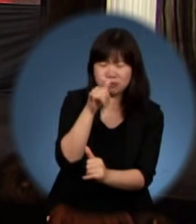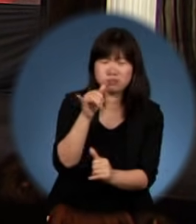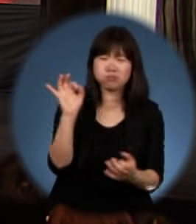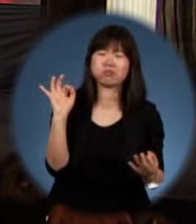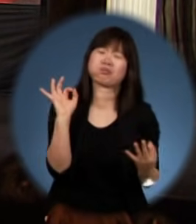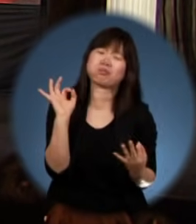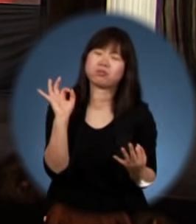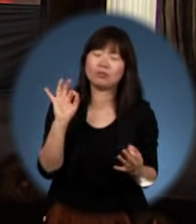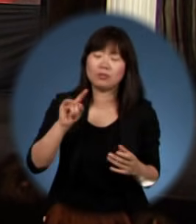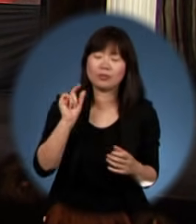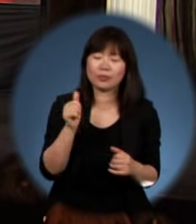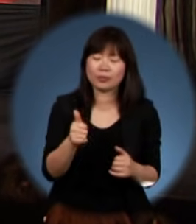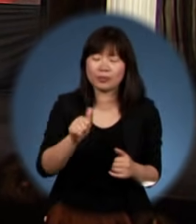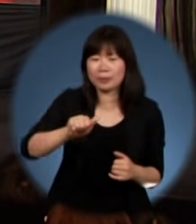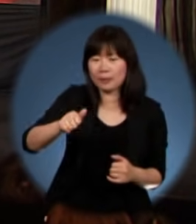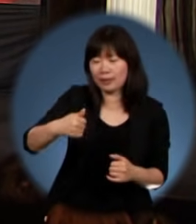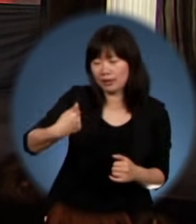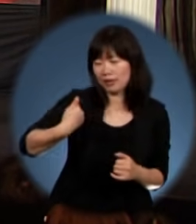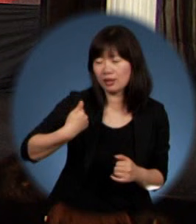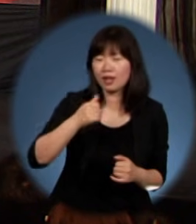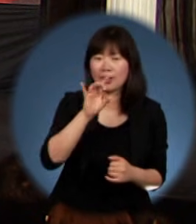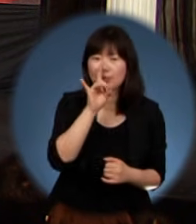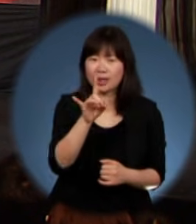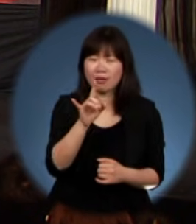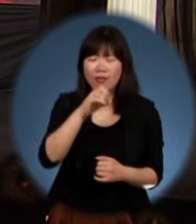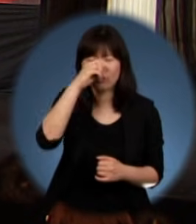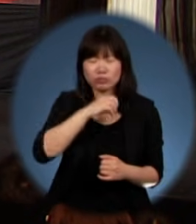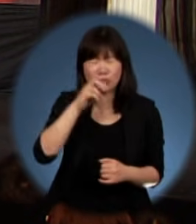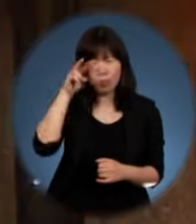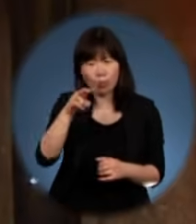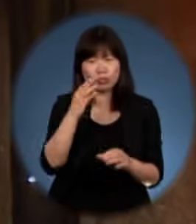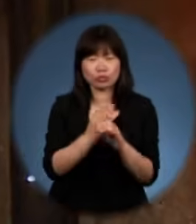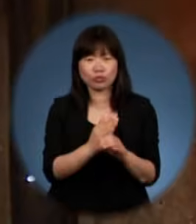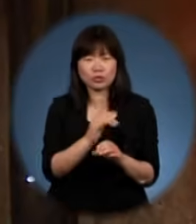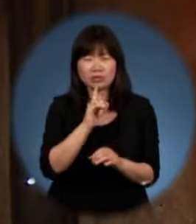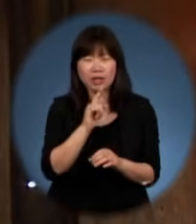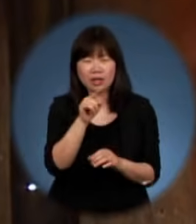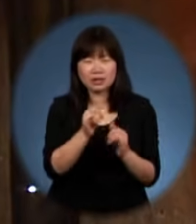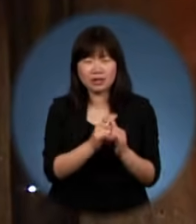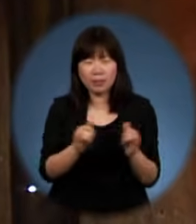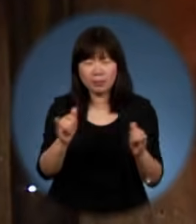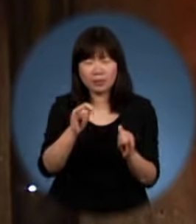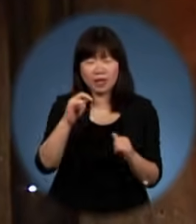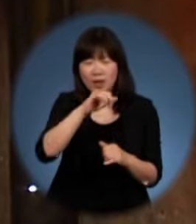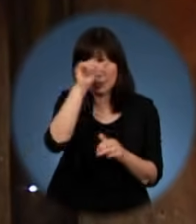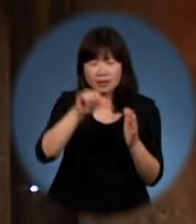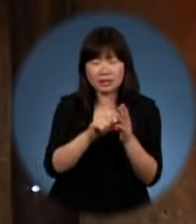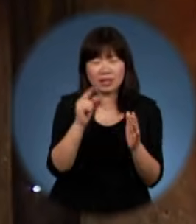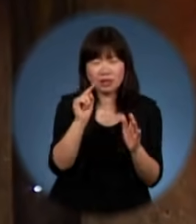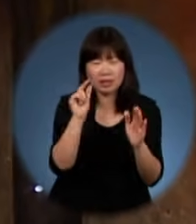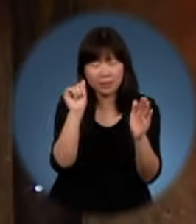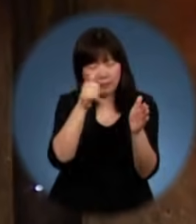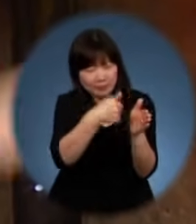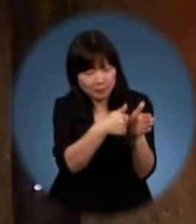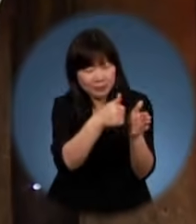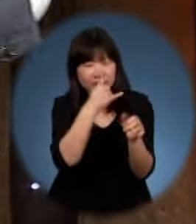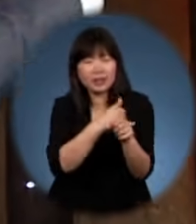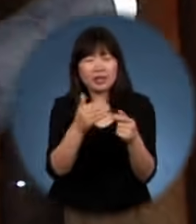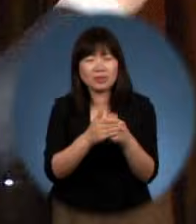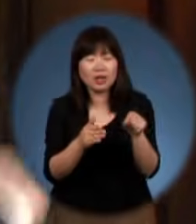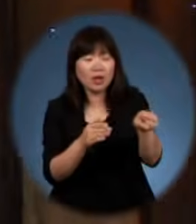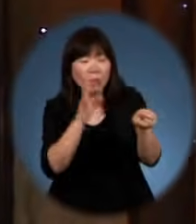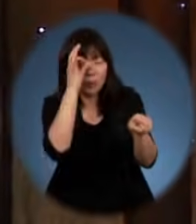몸을 뒤로 돌지도 못합니다 사비 보고 있어요 그래서 이 사람은 평생 이렇게 있었기 때문에 유기